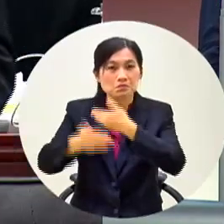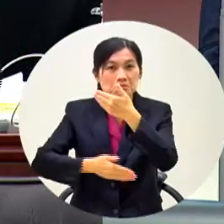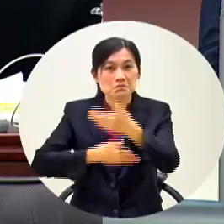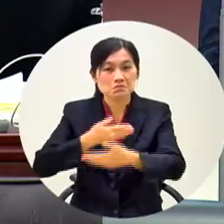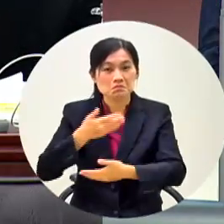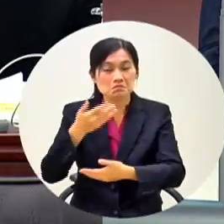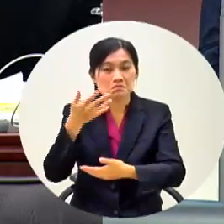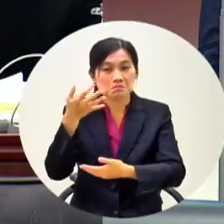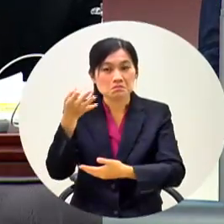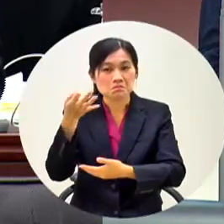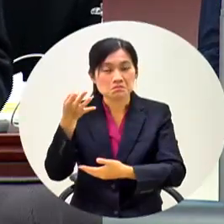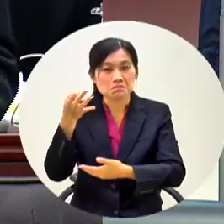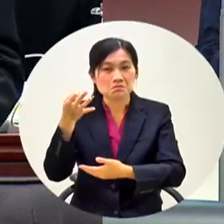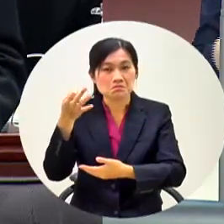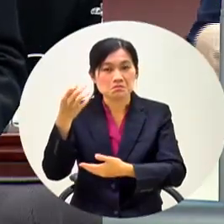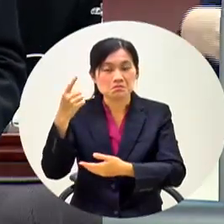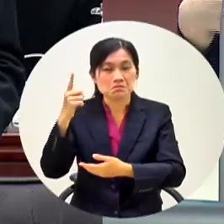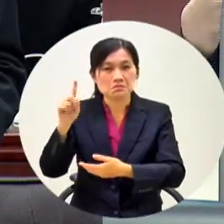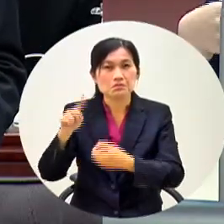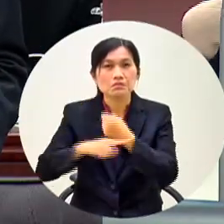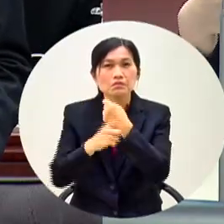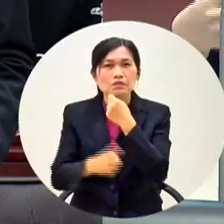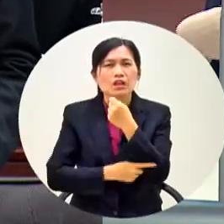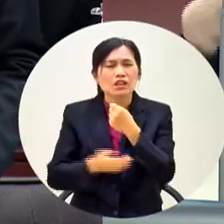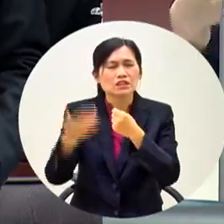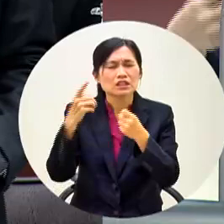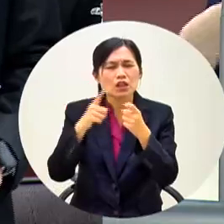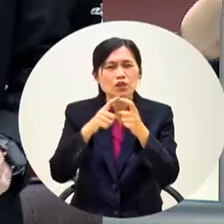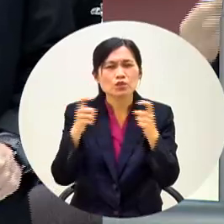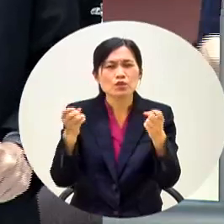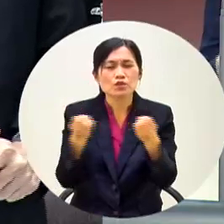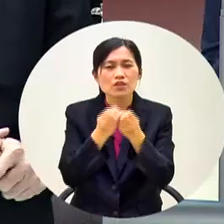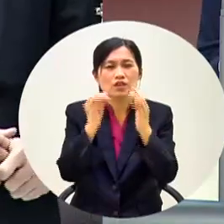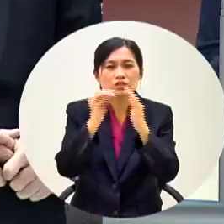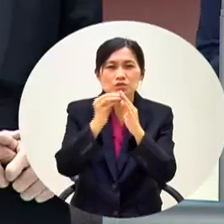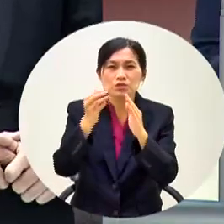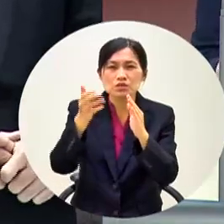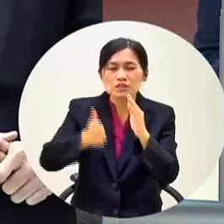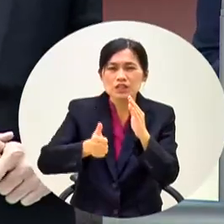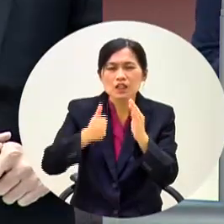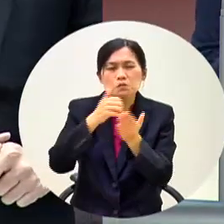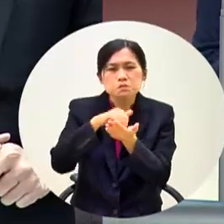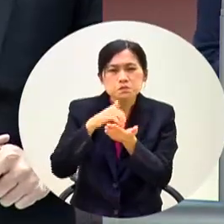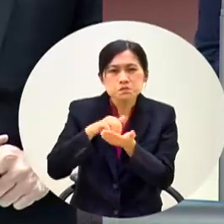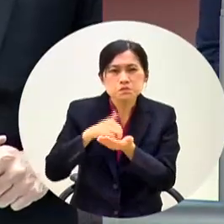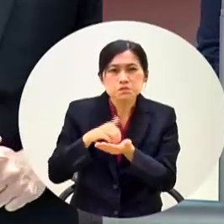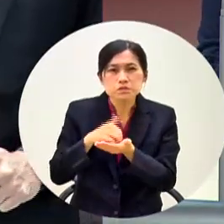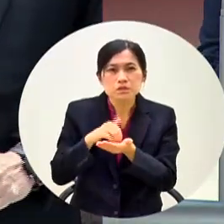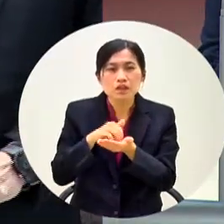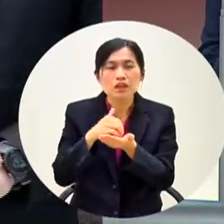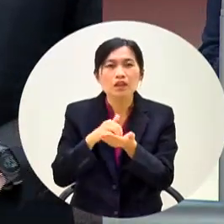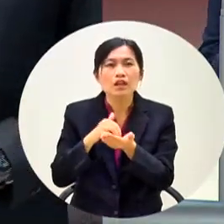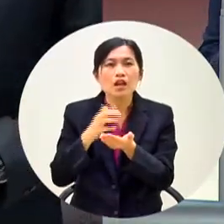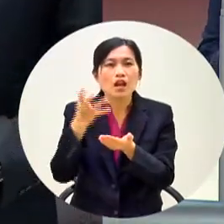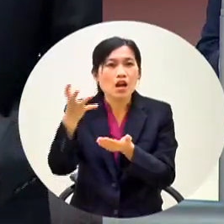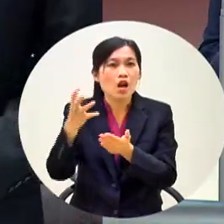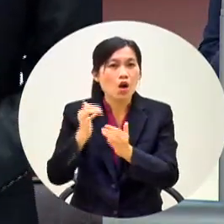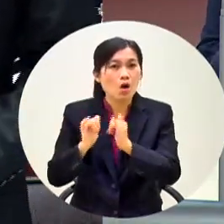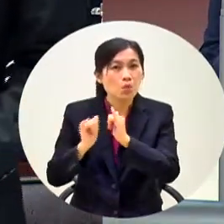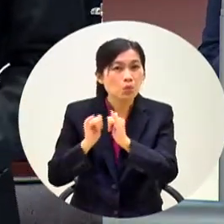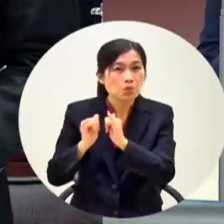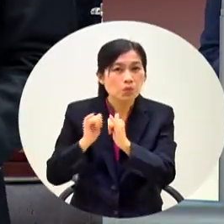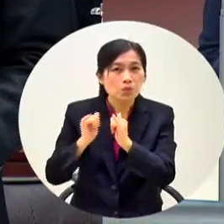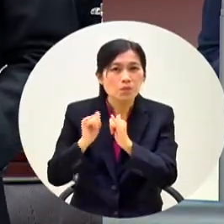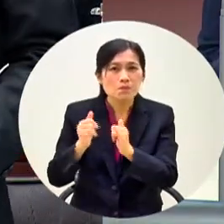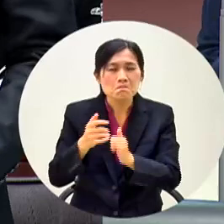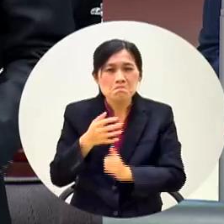发局的局长在上面换的一个，数了一下，计算了一下价钱，所以呢，很多的居民都怕说，哎，